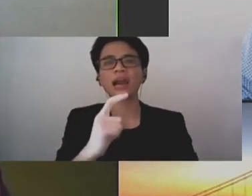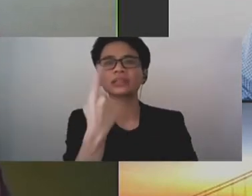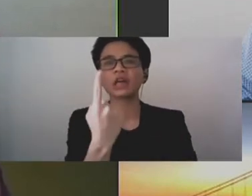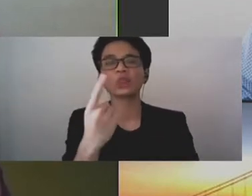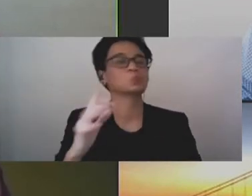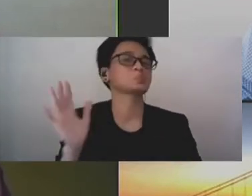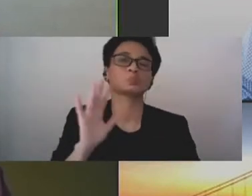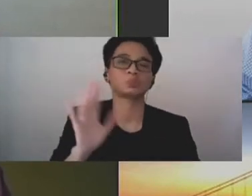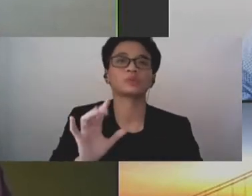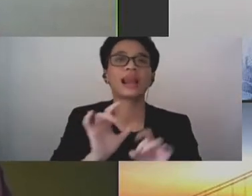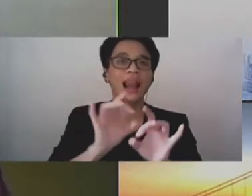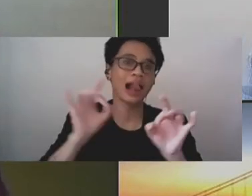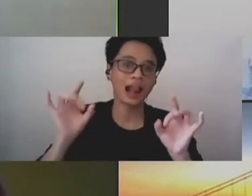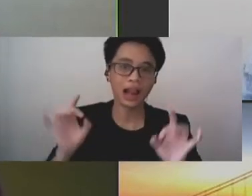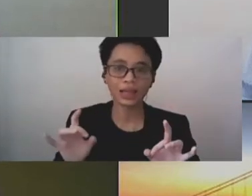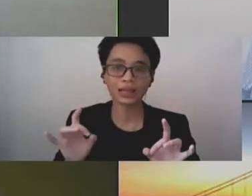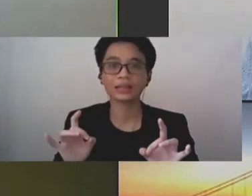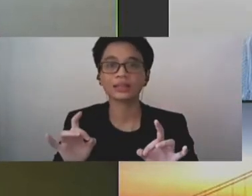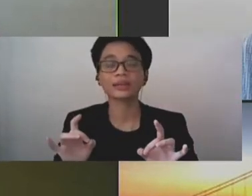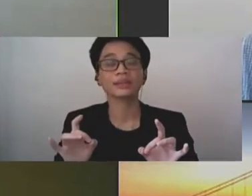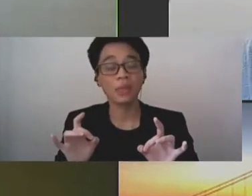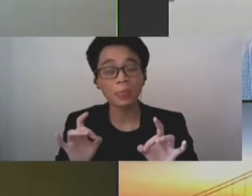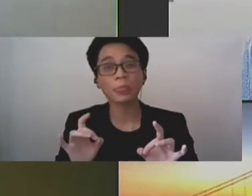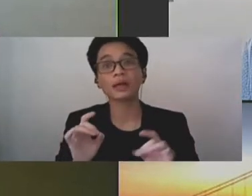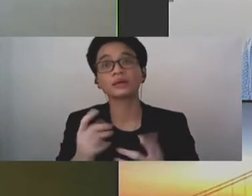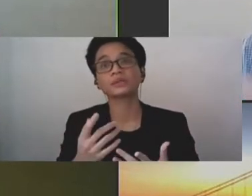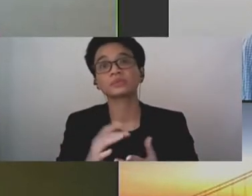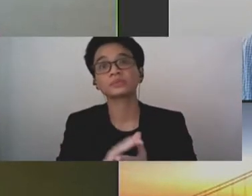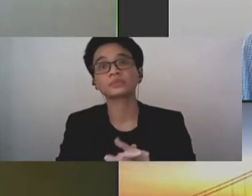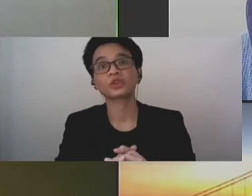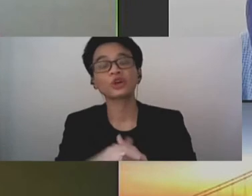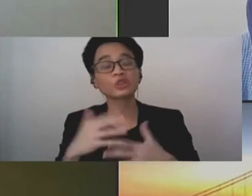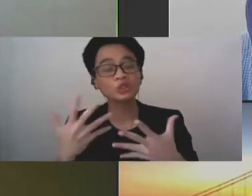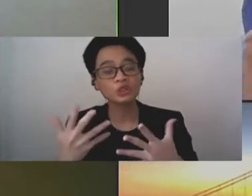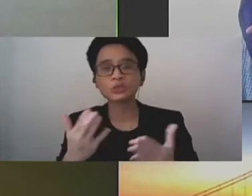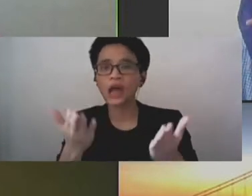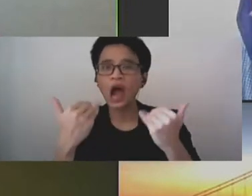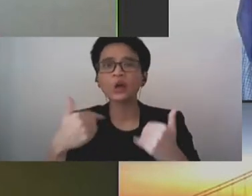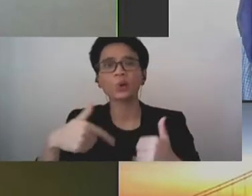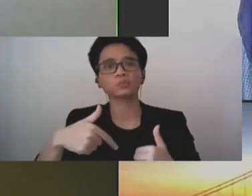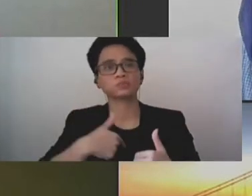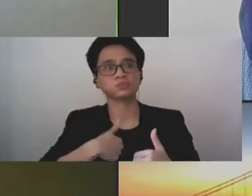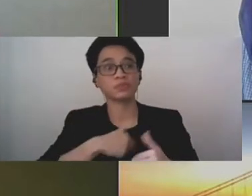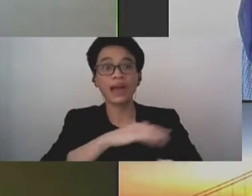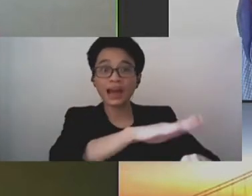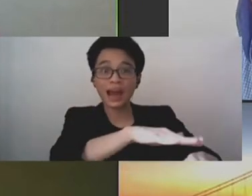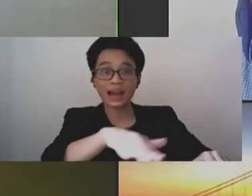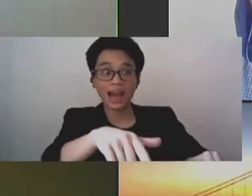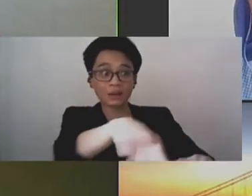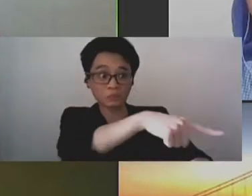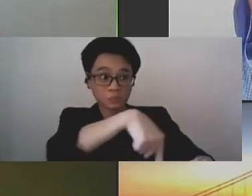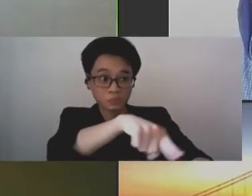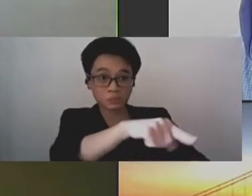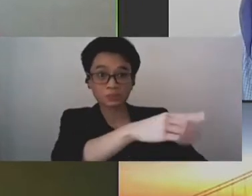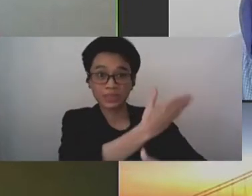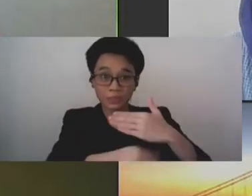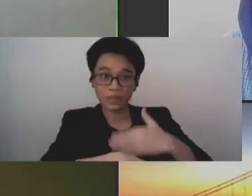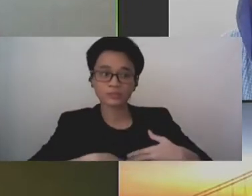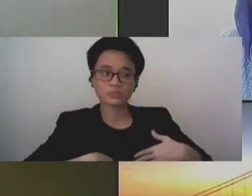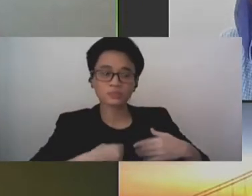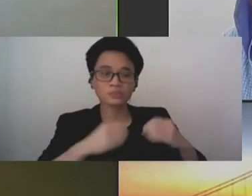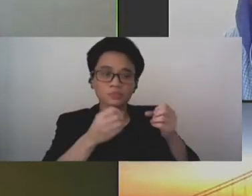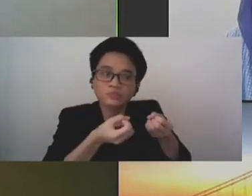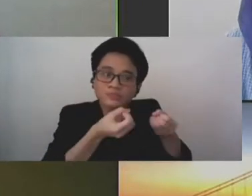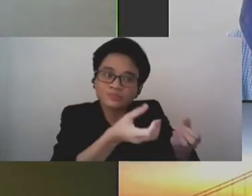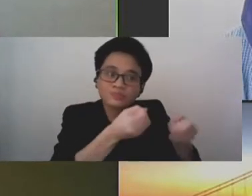kita mengajari, memberikan pengetahuan kepada anak-anak kita ataupun diri kita sendiri supaya kita